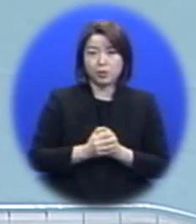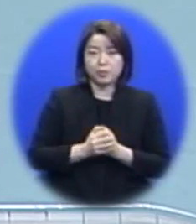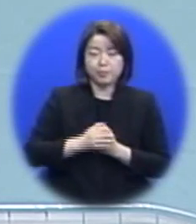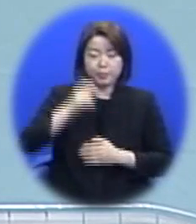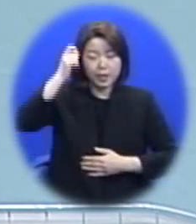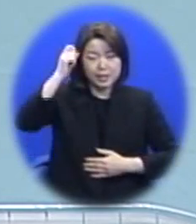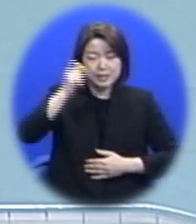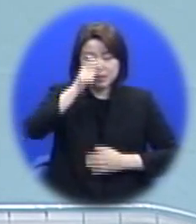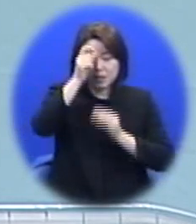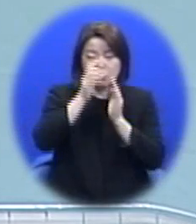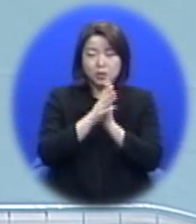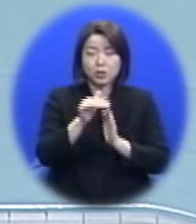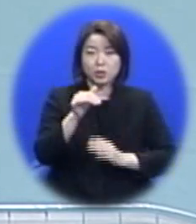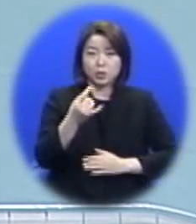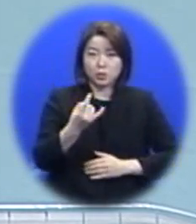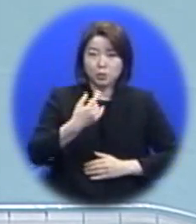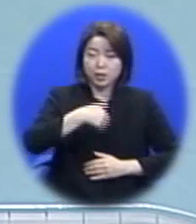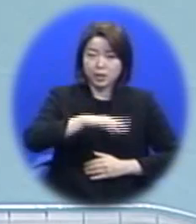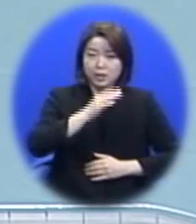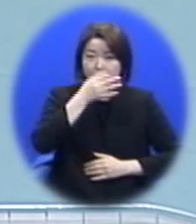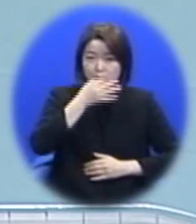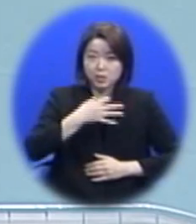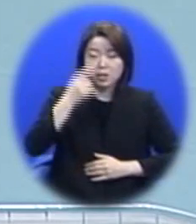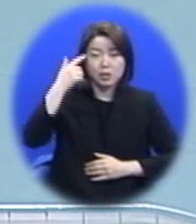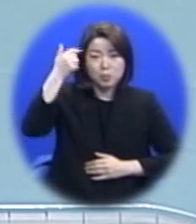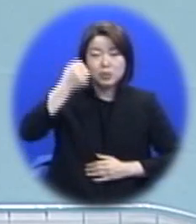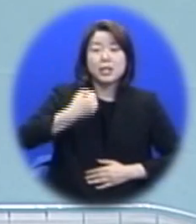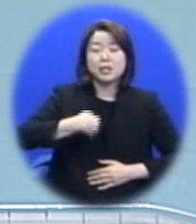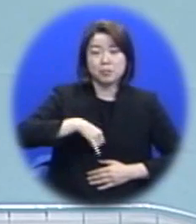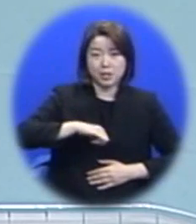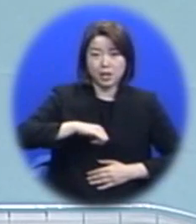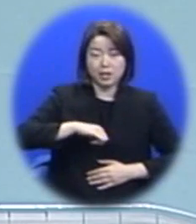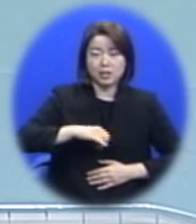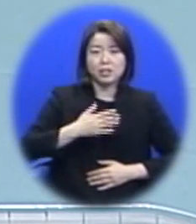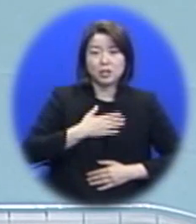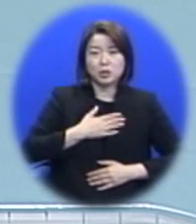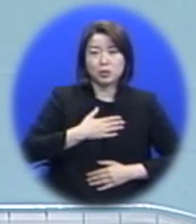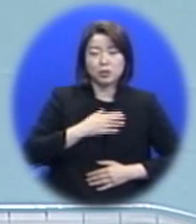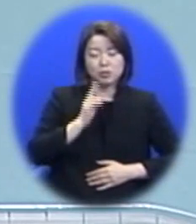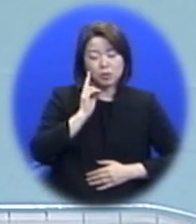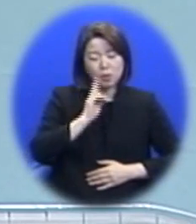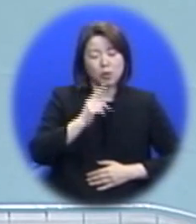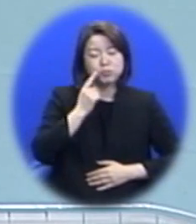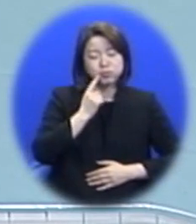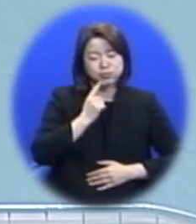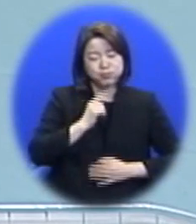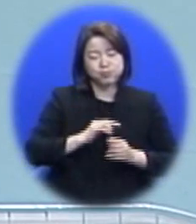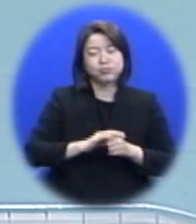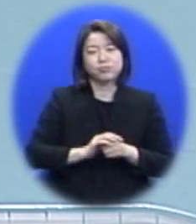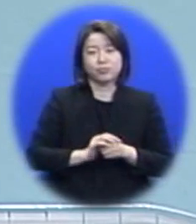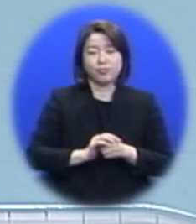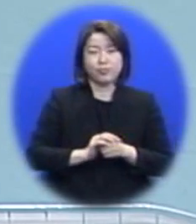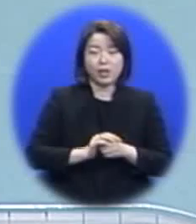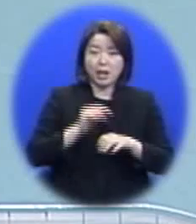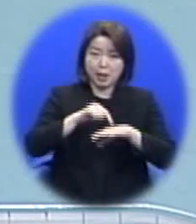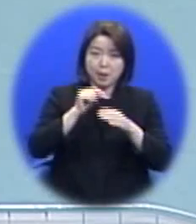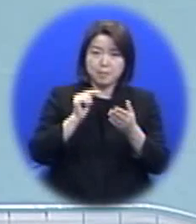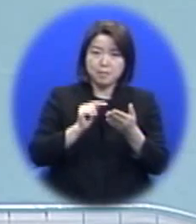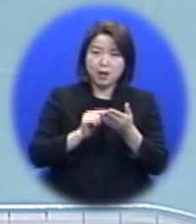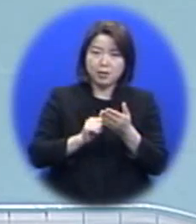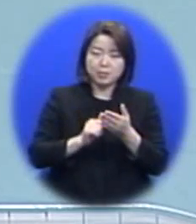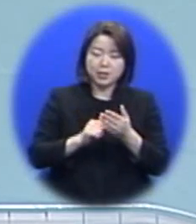새벽 기도에 나가기 힘들다는 그 목사님 딸이 저는 너무 부러워요. 마음이